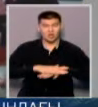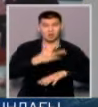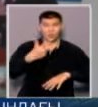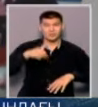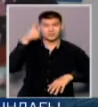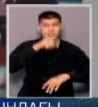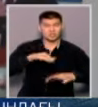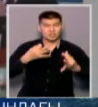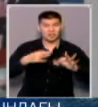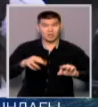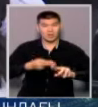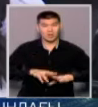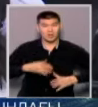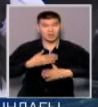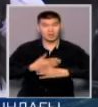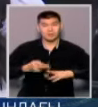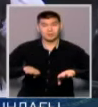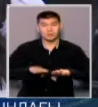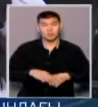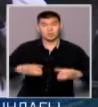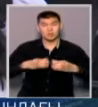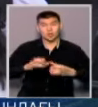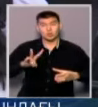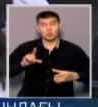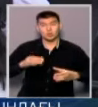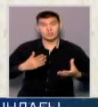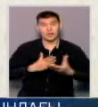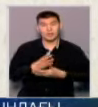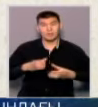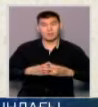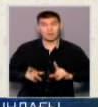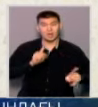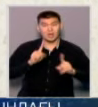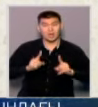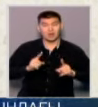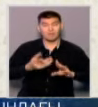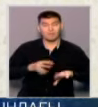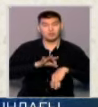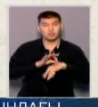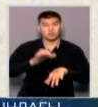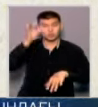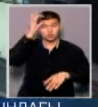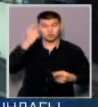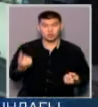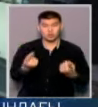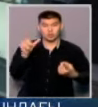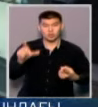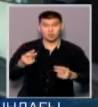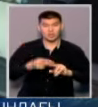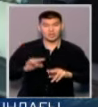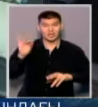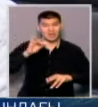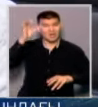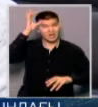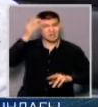жылдығымен тұспатыс келді. Осы ретте Нұр Отан партиясының өкілдері өңірде ғылыми практикалық конференция өткізді. Ұлыға арналған басқосуға тарихшы